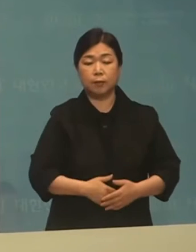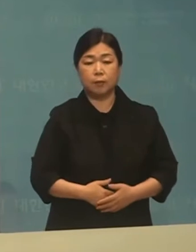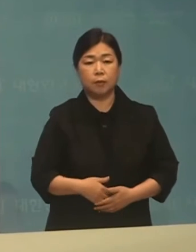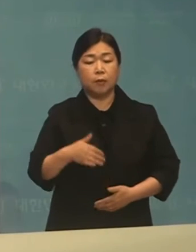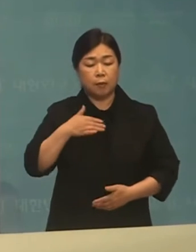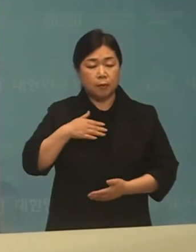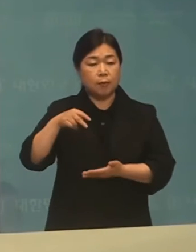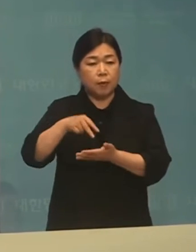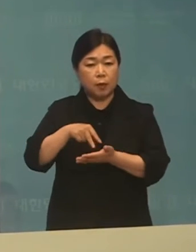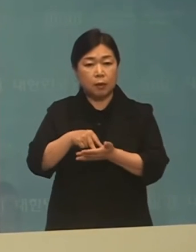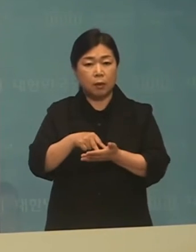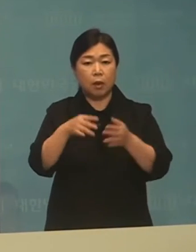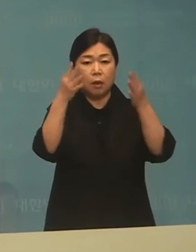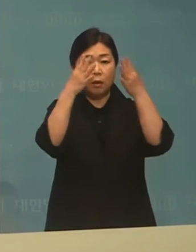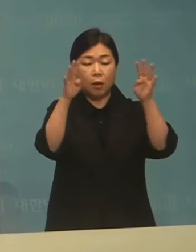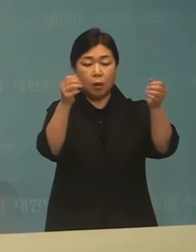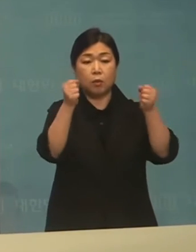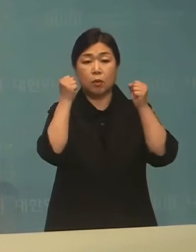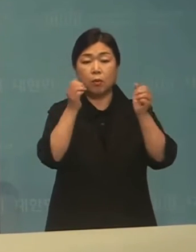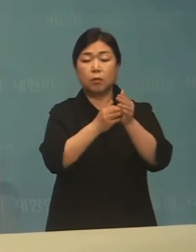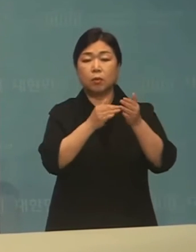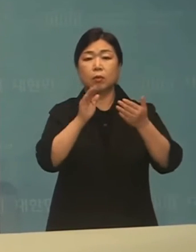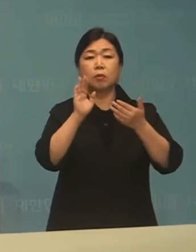저는 대학 졸업 후